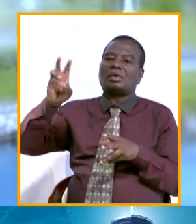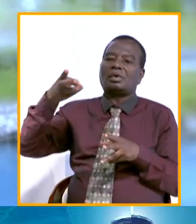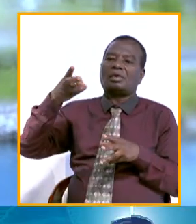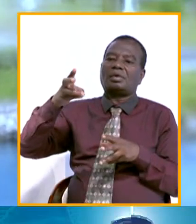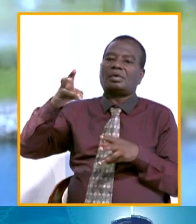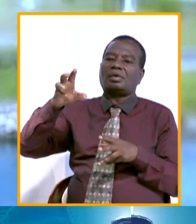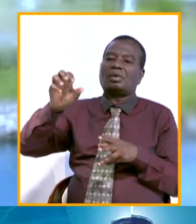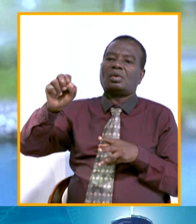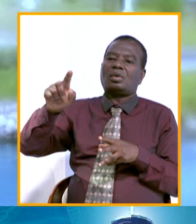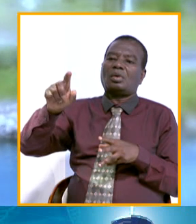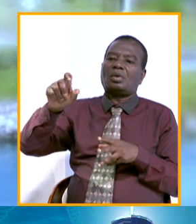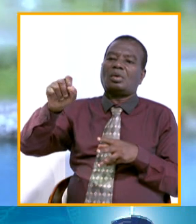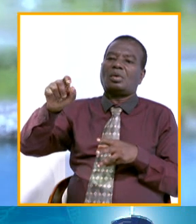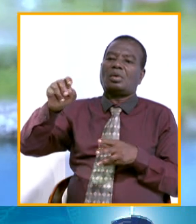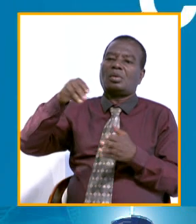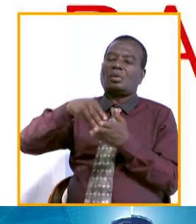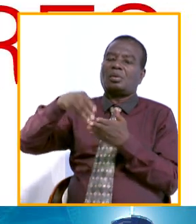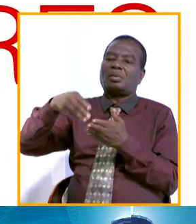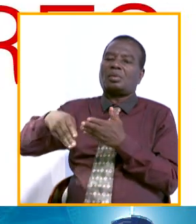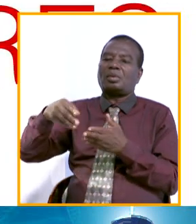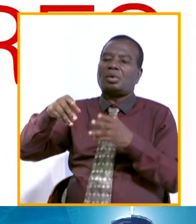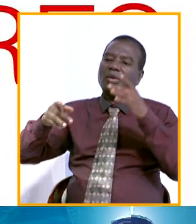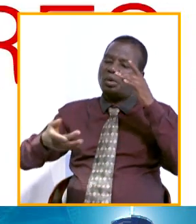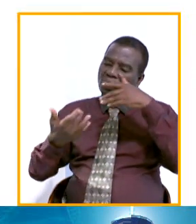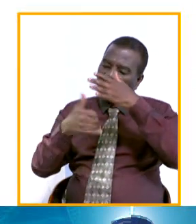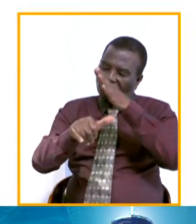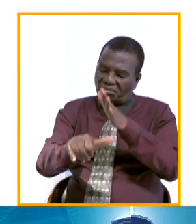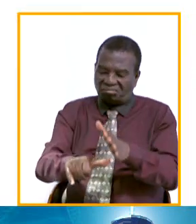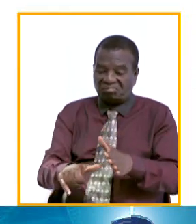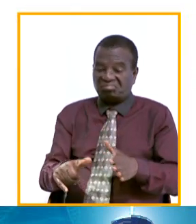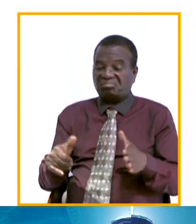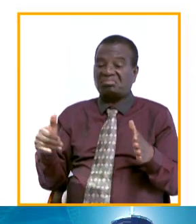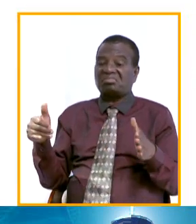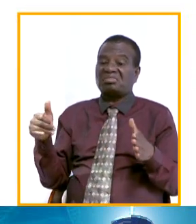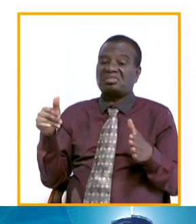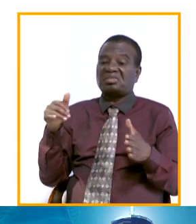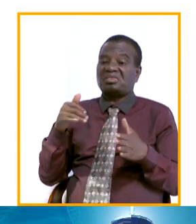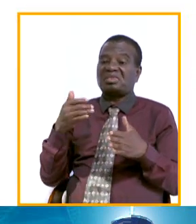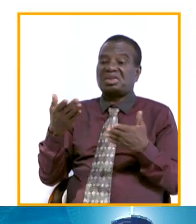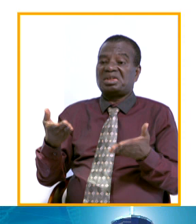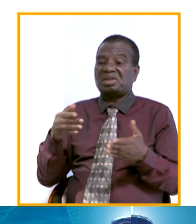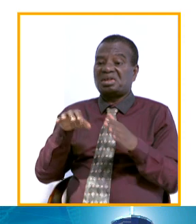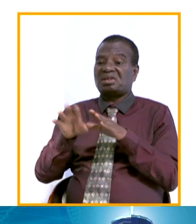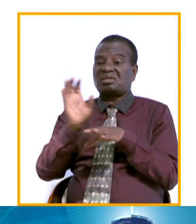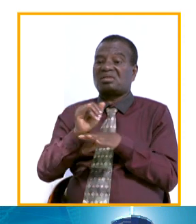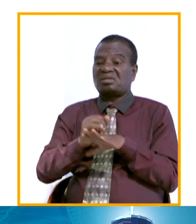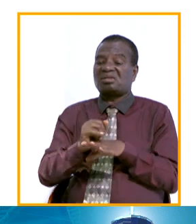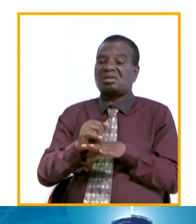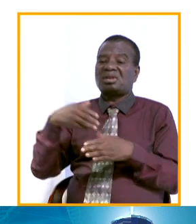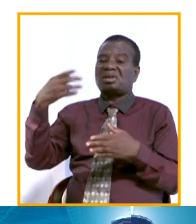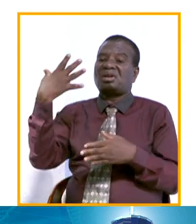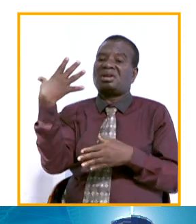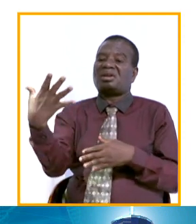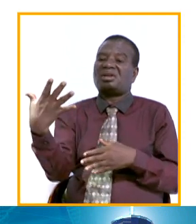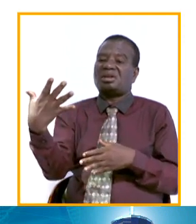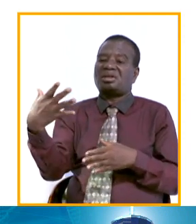De morts pour 477 millions de malades de COVID à travers la planète. Ici en Côte d'Ivoire, 5 nouveaux cas